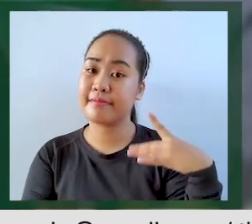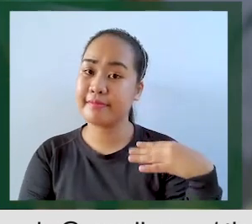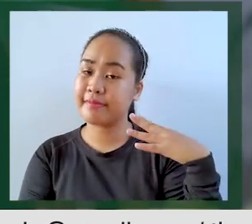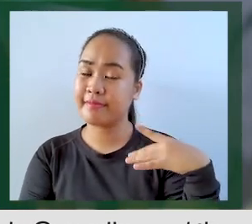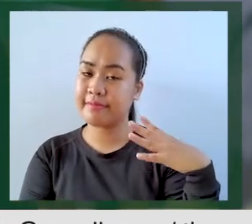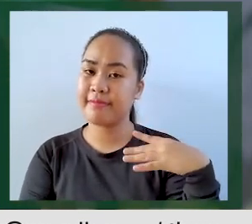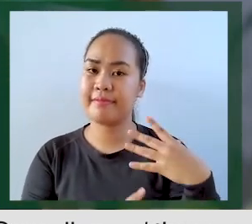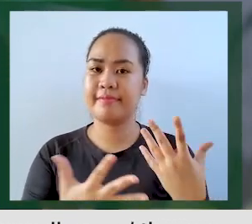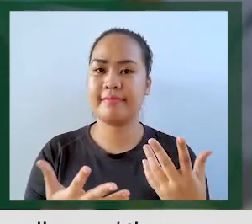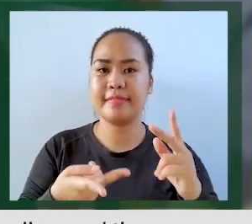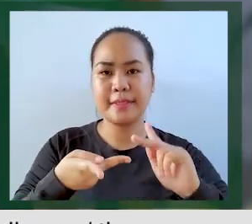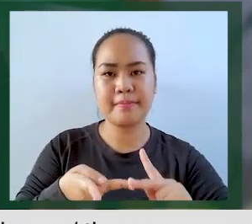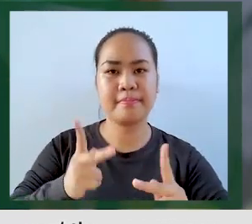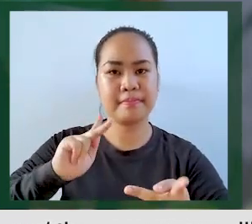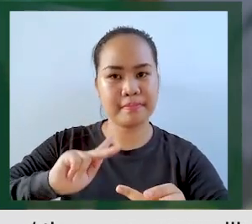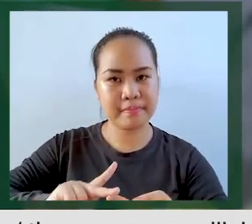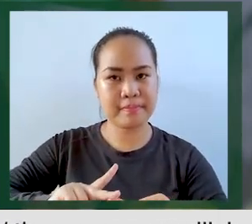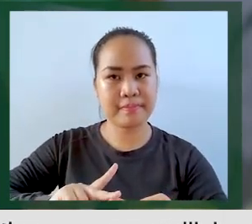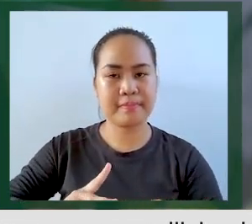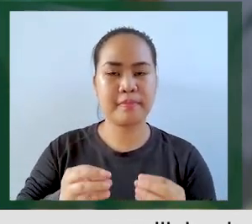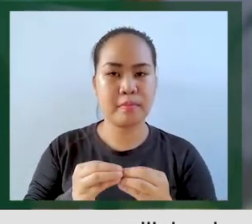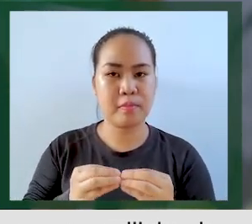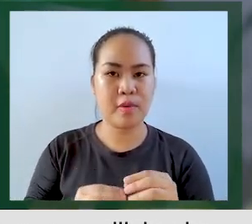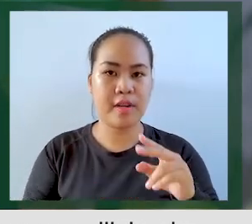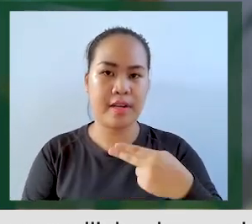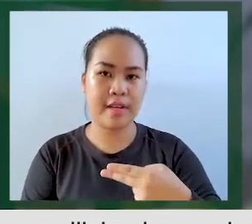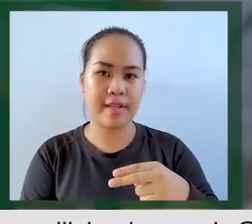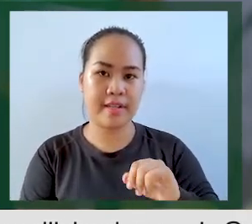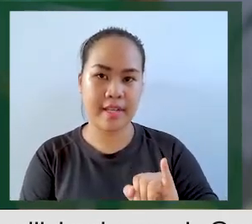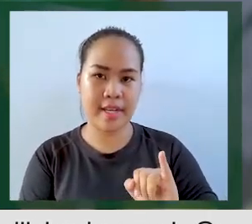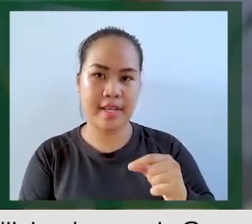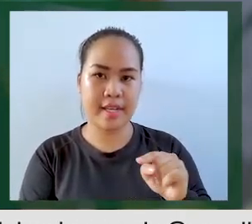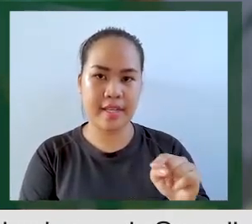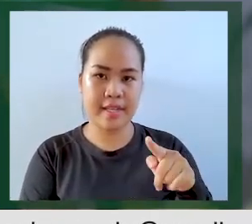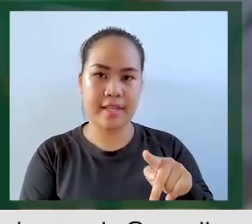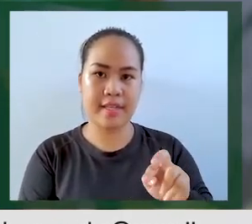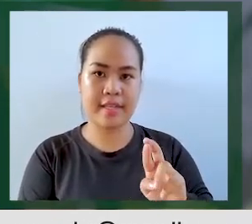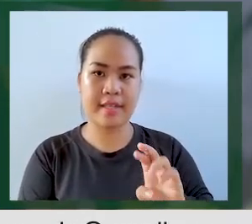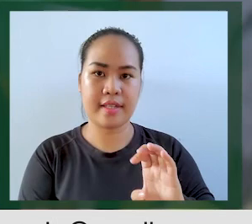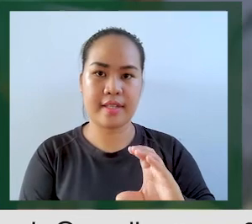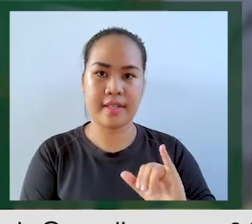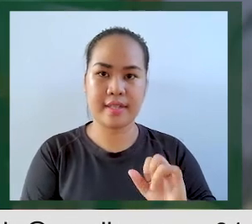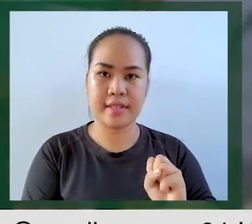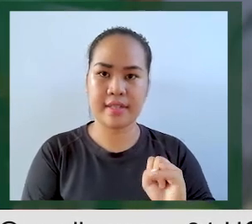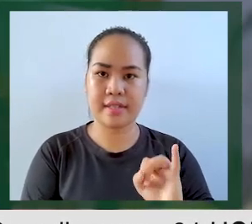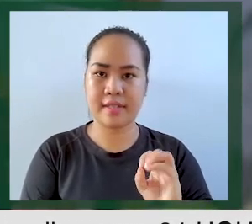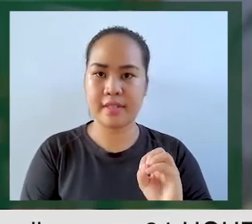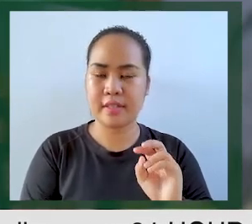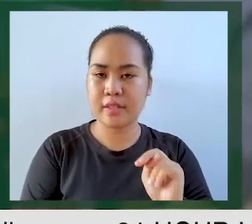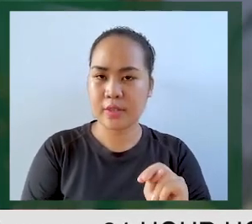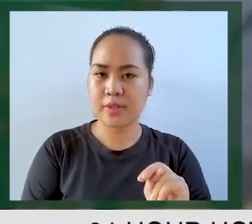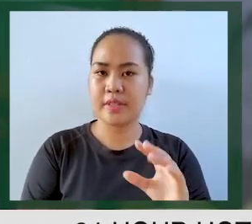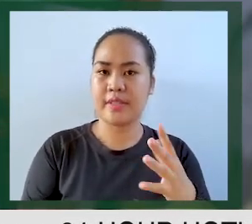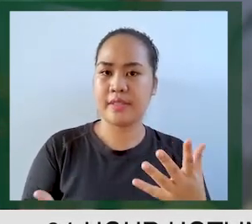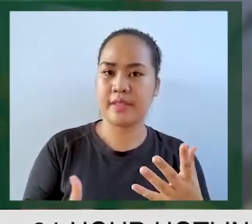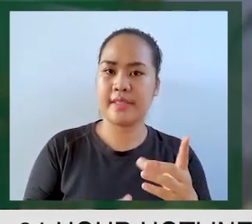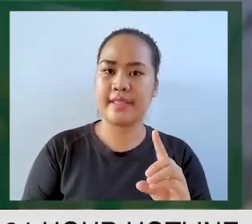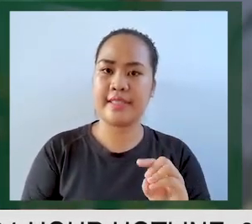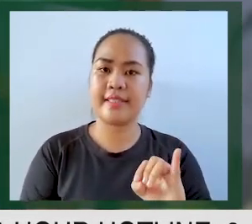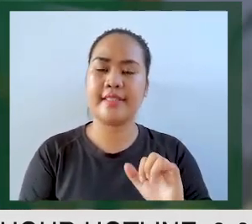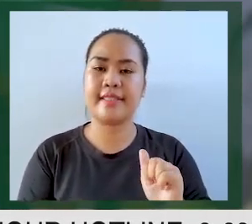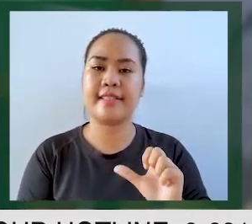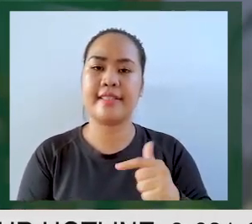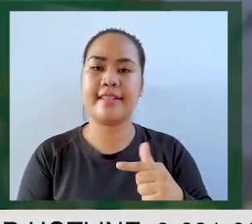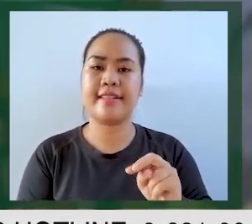po ang aming partnership with High Precision, no, Diagnostics Clinic, no, para po mas